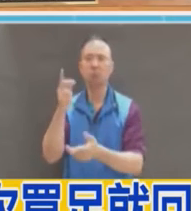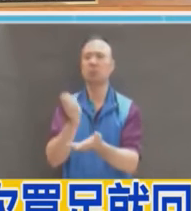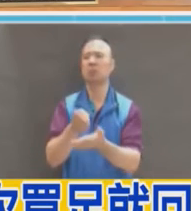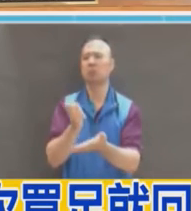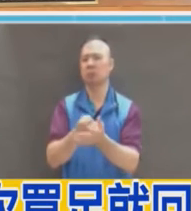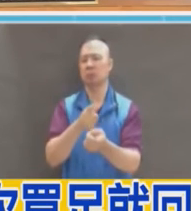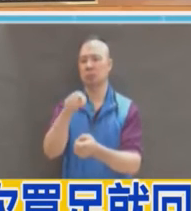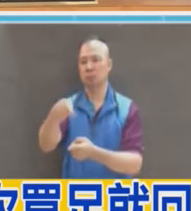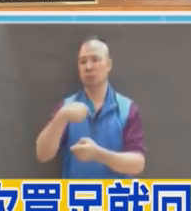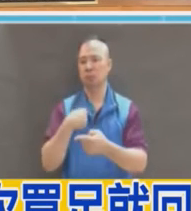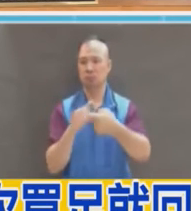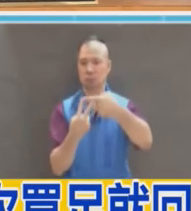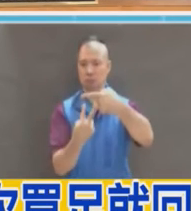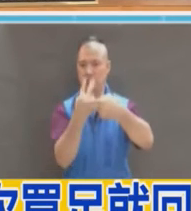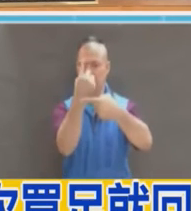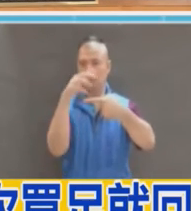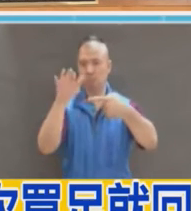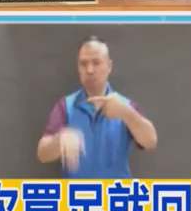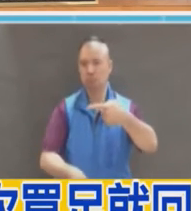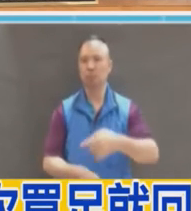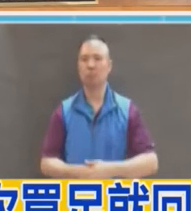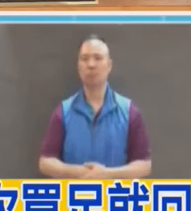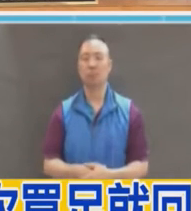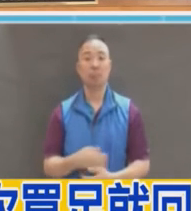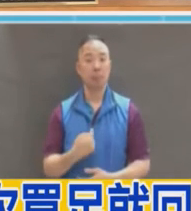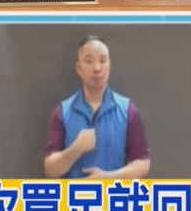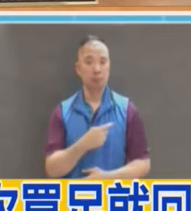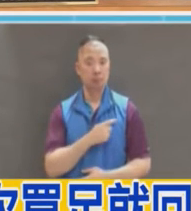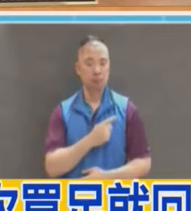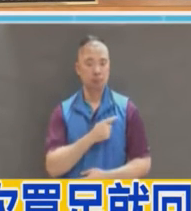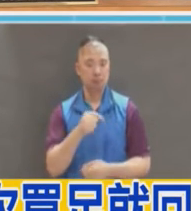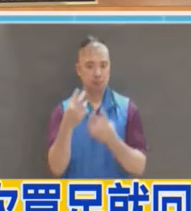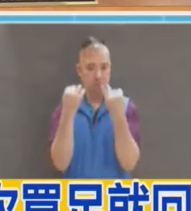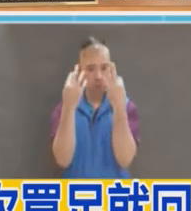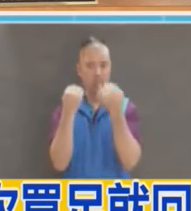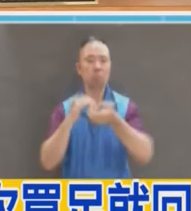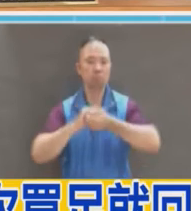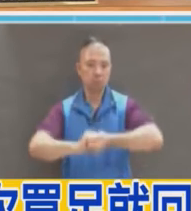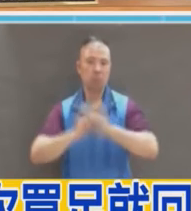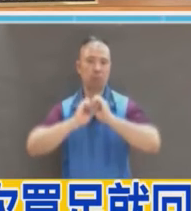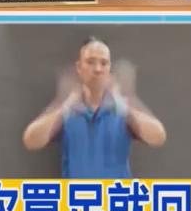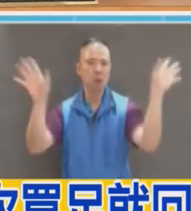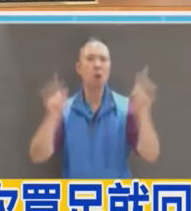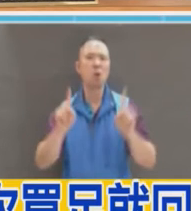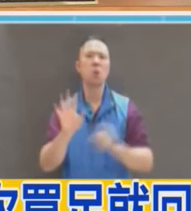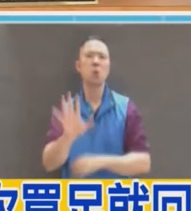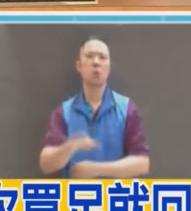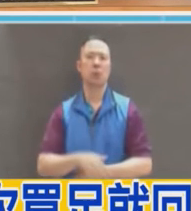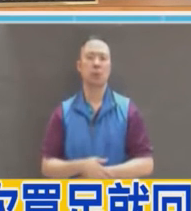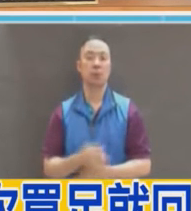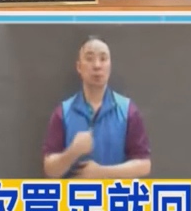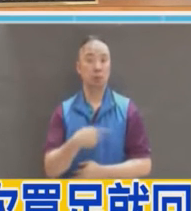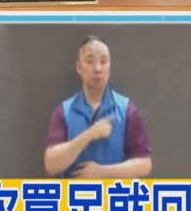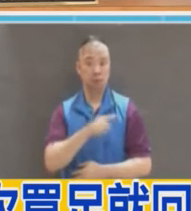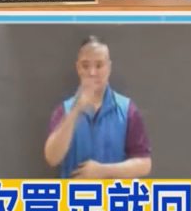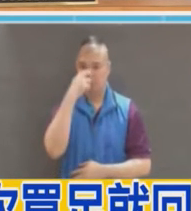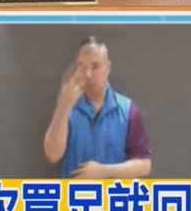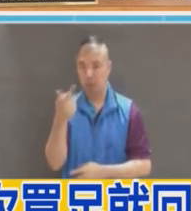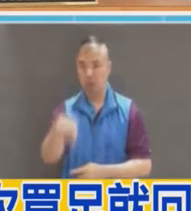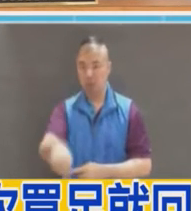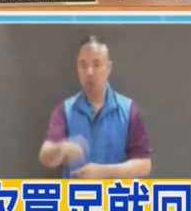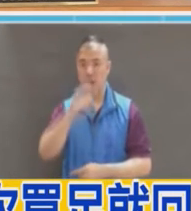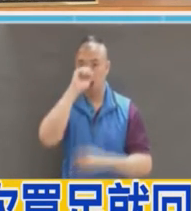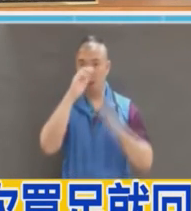止群众来每当增购行销，不能办任何的增购行销活动，带动群